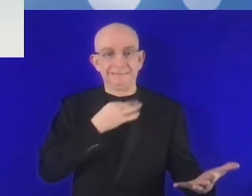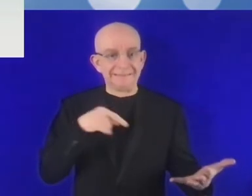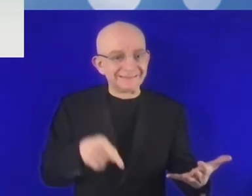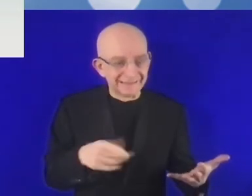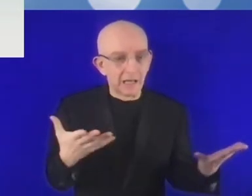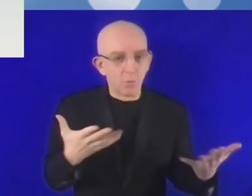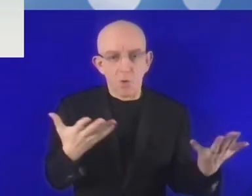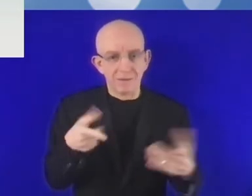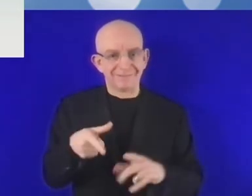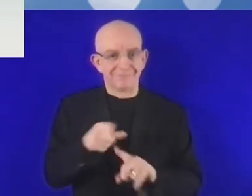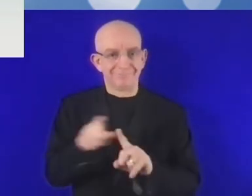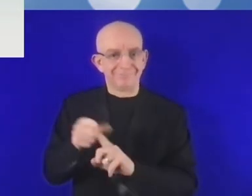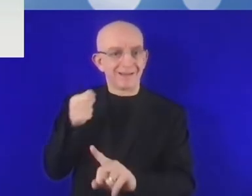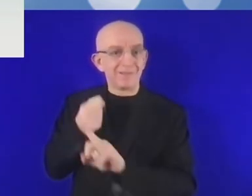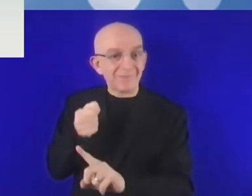هذه السياسات الجديدة